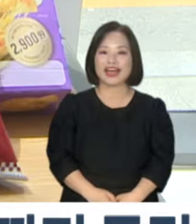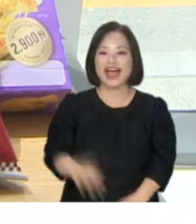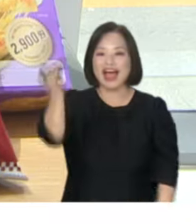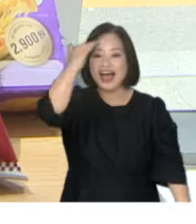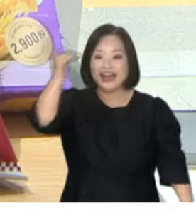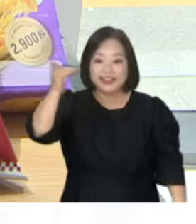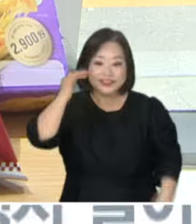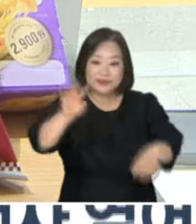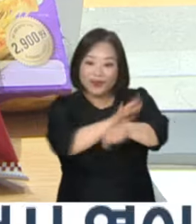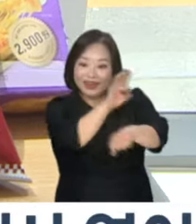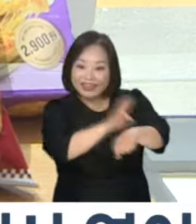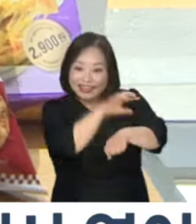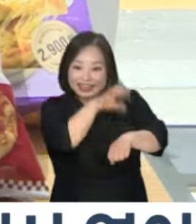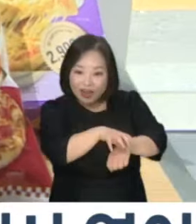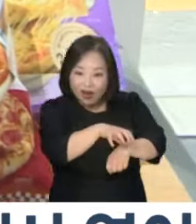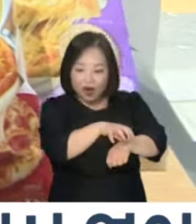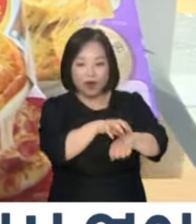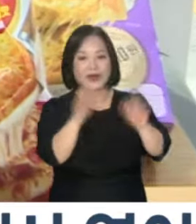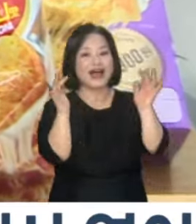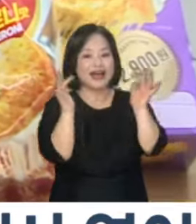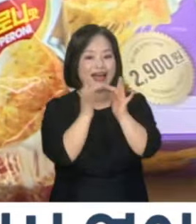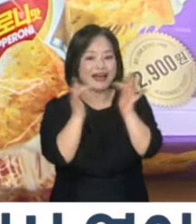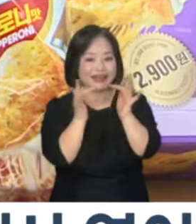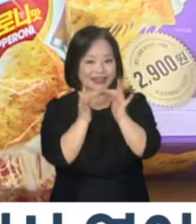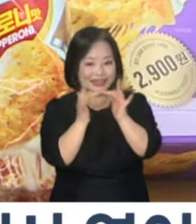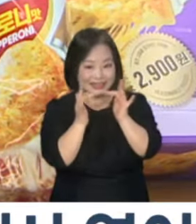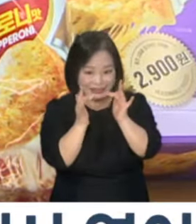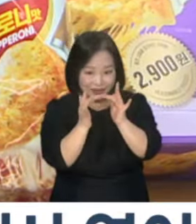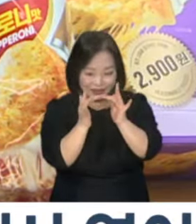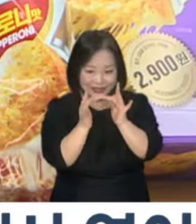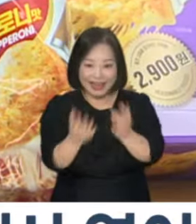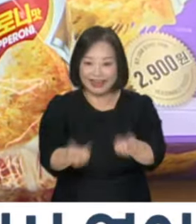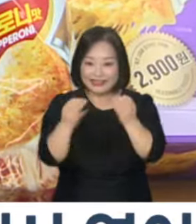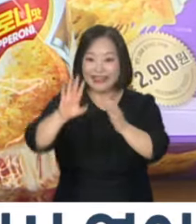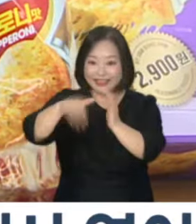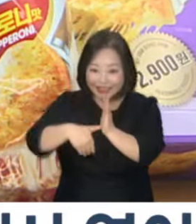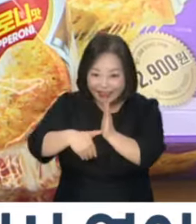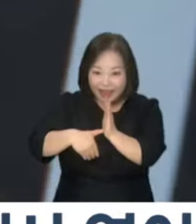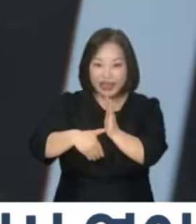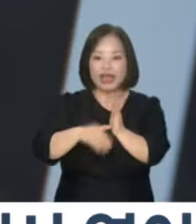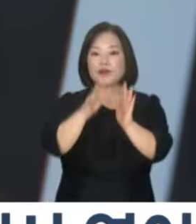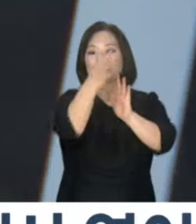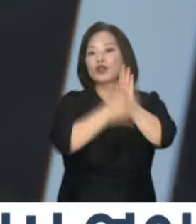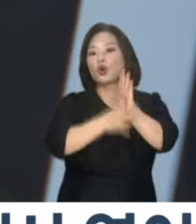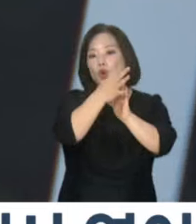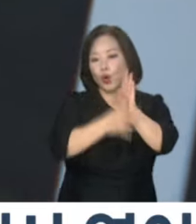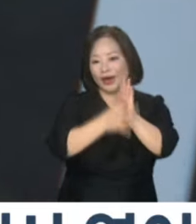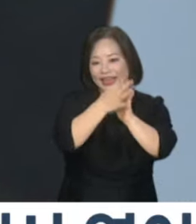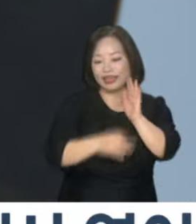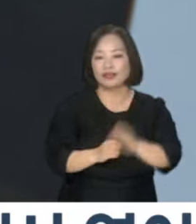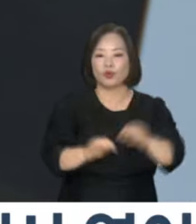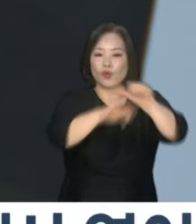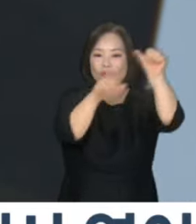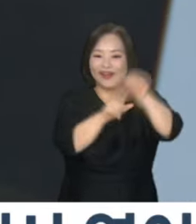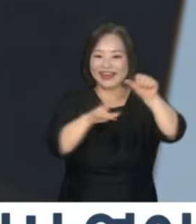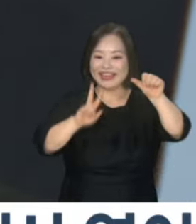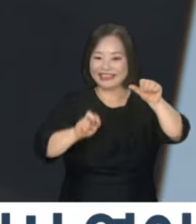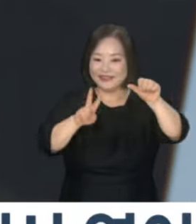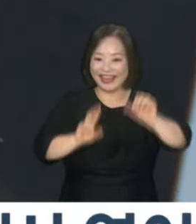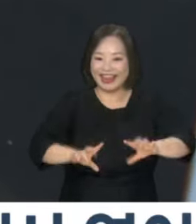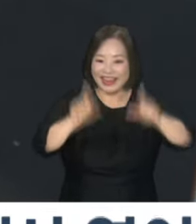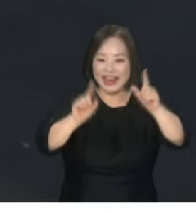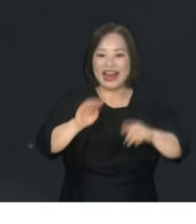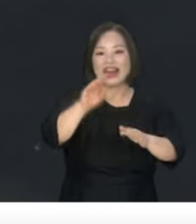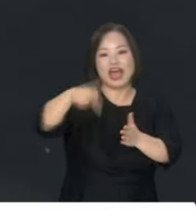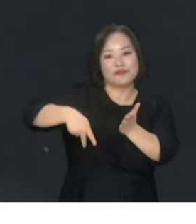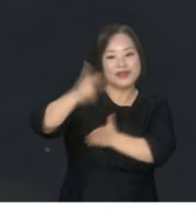국내 한 편의점과 가상자산 거래소가 비트코인 증정 행사를 진행했습니다. 5월 22일 비트코인 피자